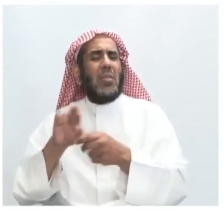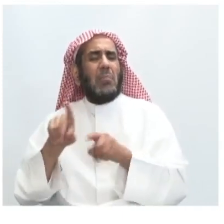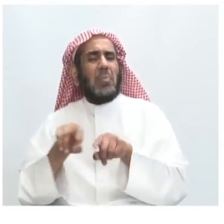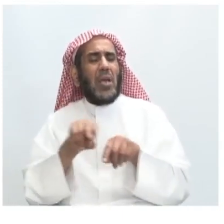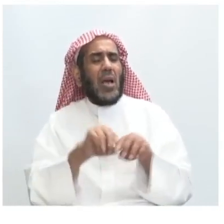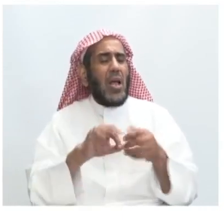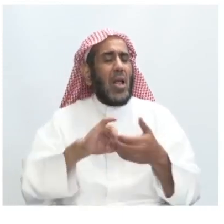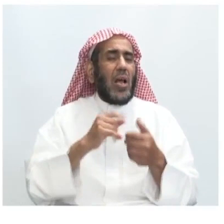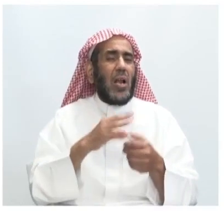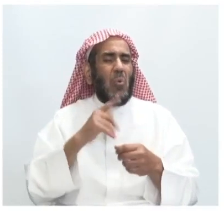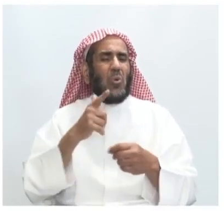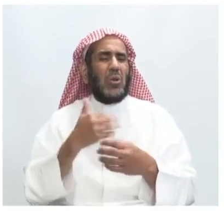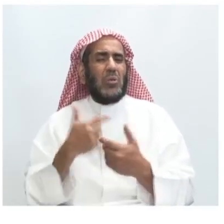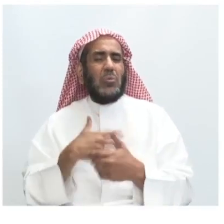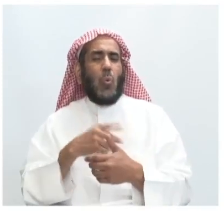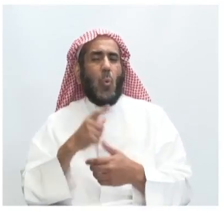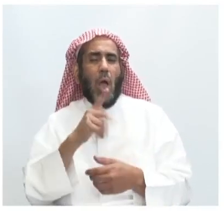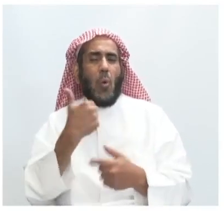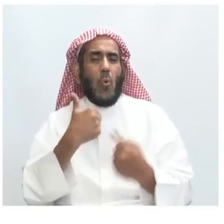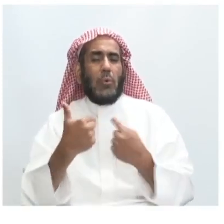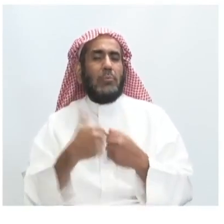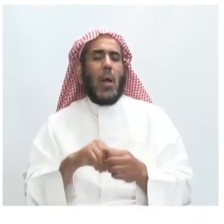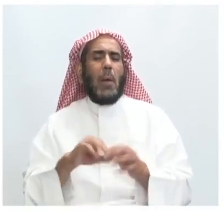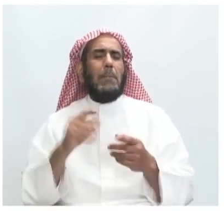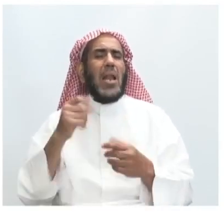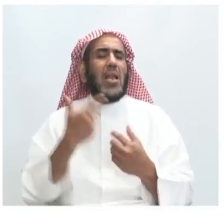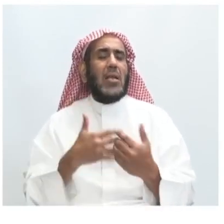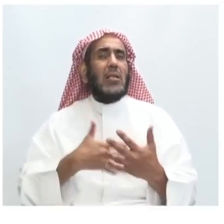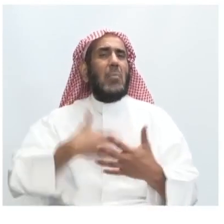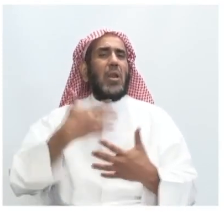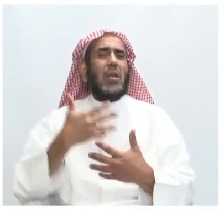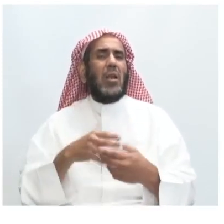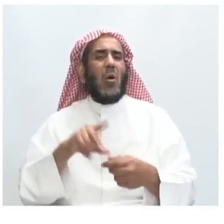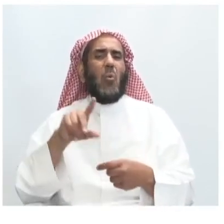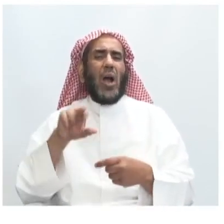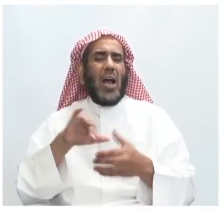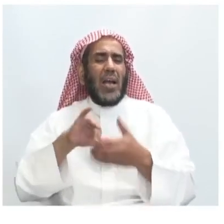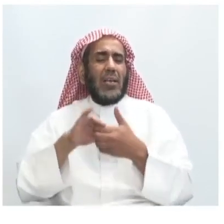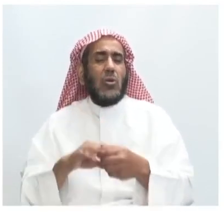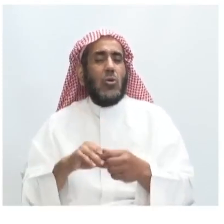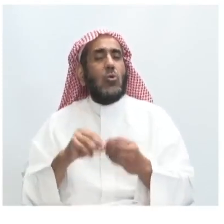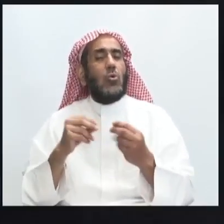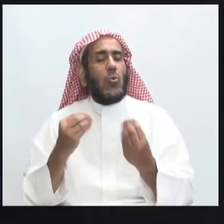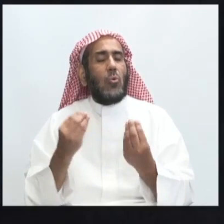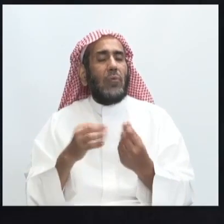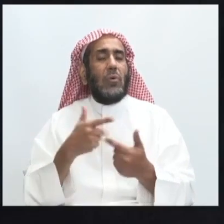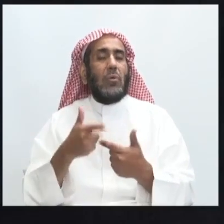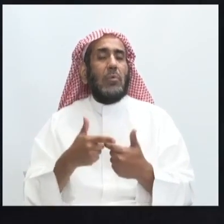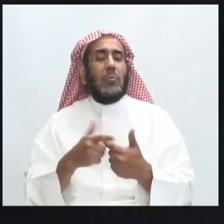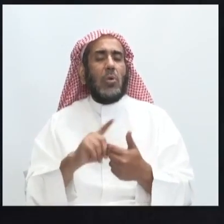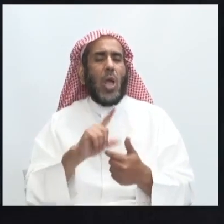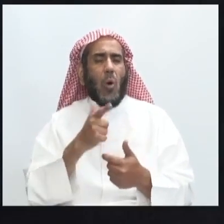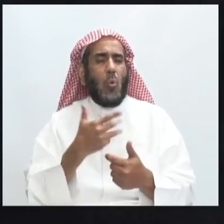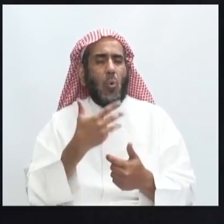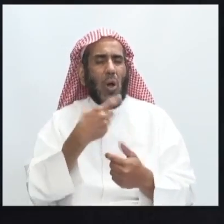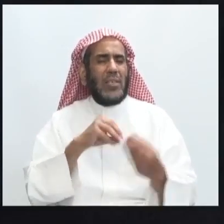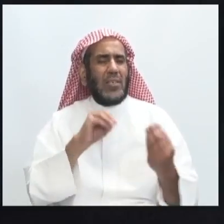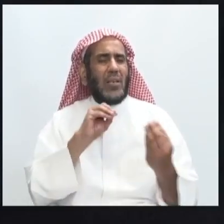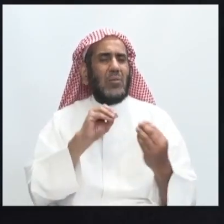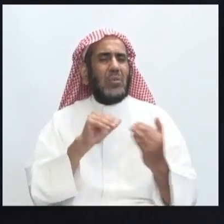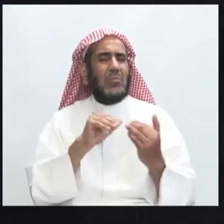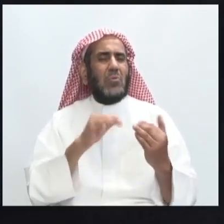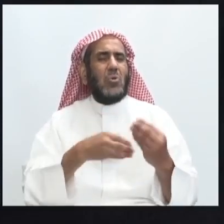اقول بشجوي تاره ويقول من لي يتمنى ان يكون له خل يوافقه ثم يقول احزانه